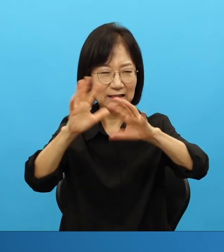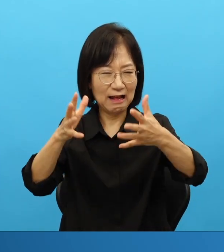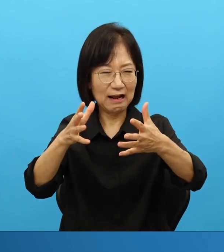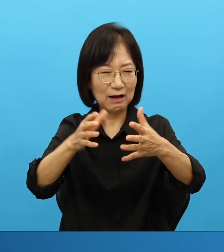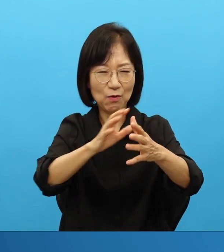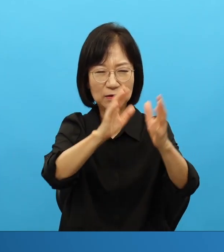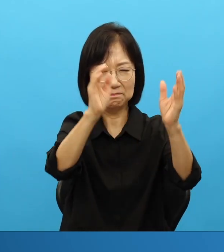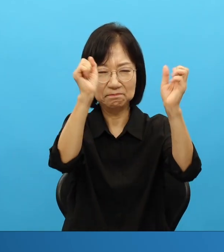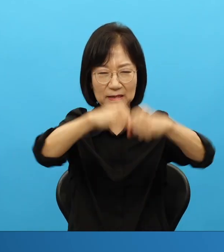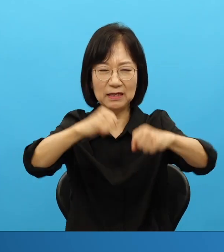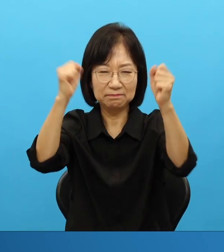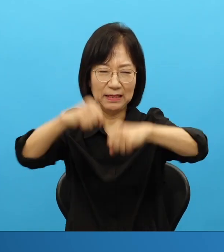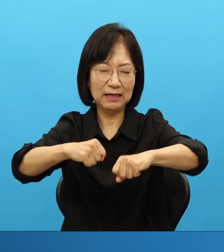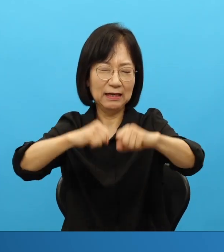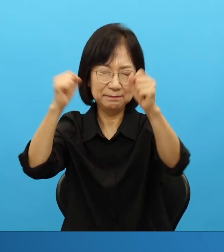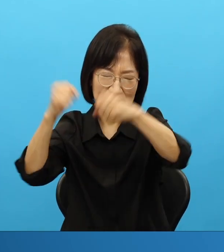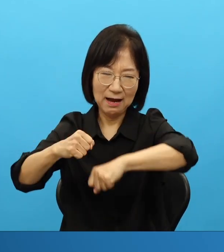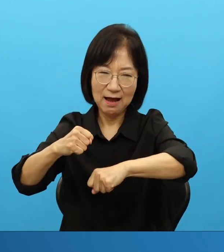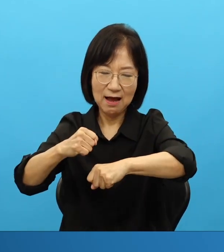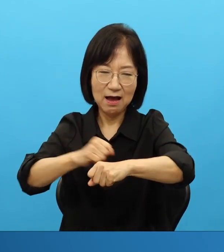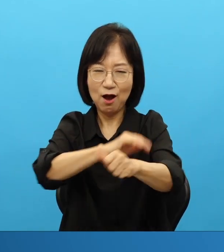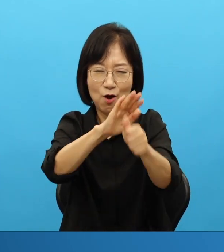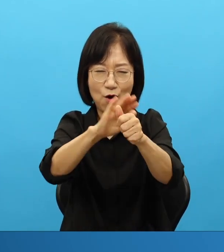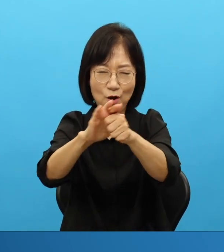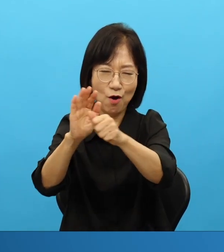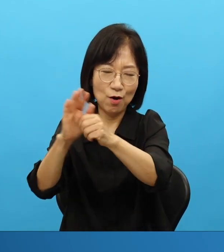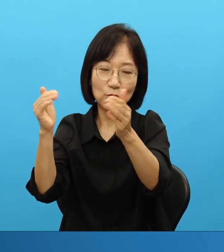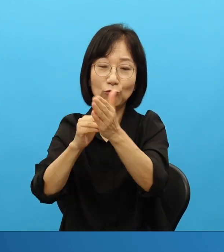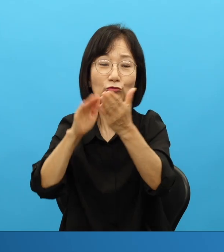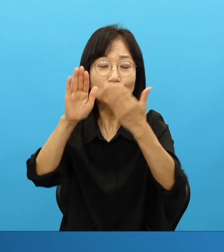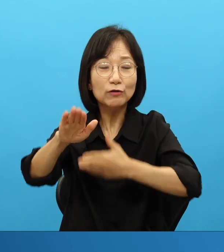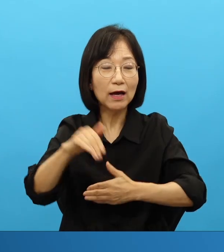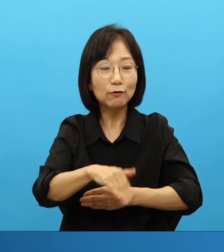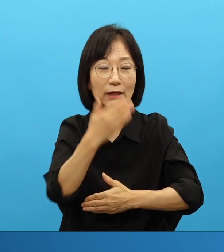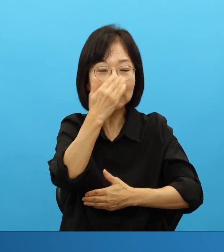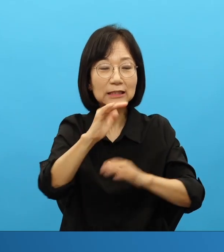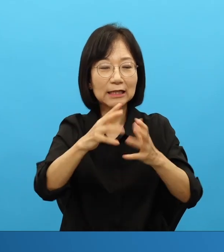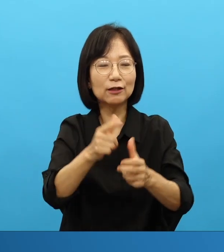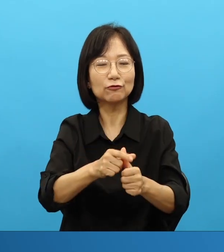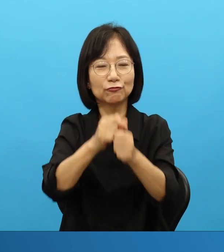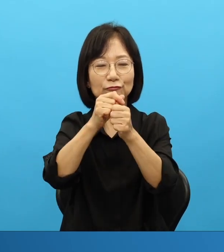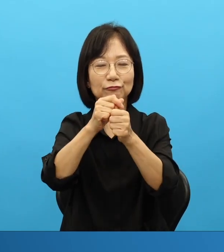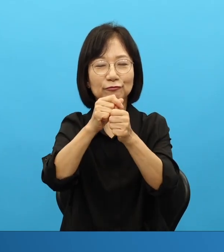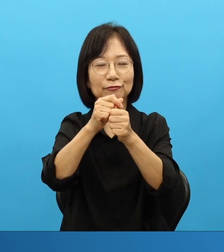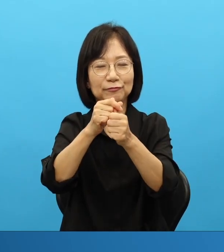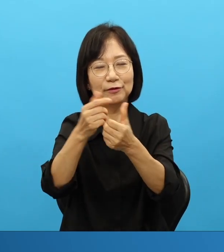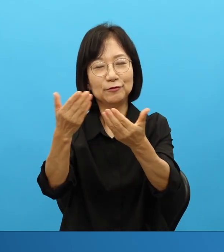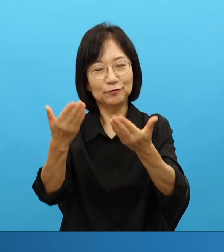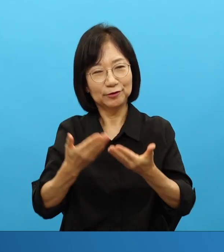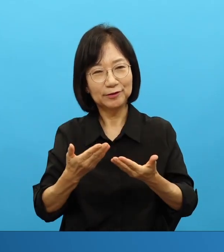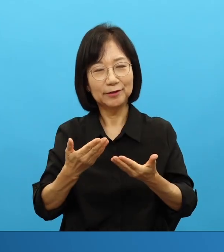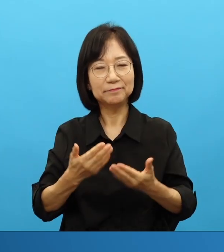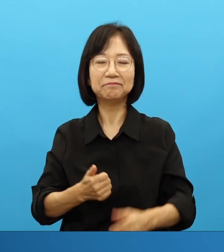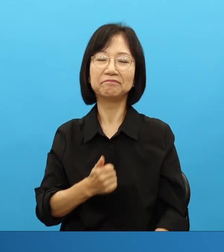거야. They believed that the Messiah would come to completely overcome all the other regions of the world to raise them up.